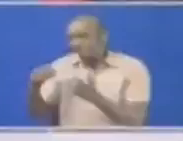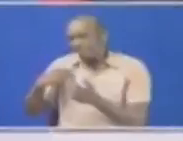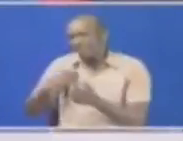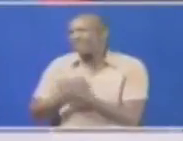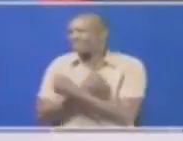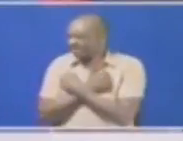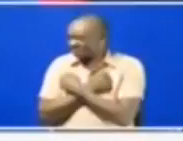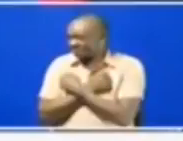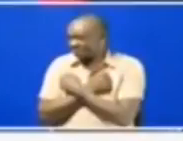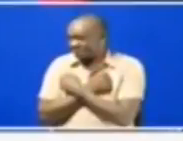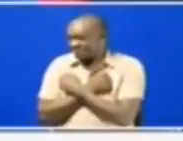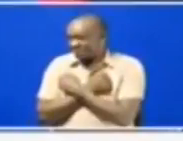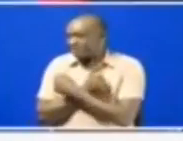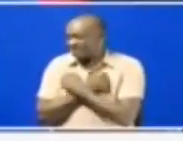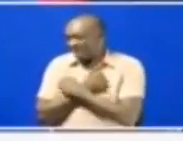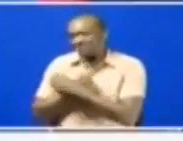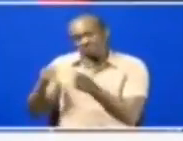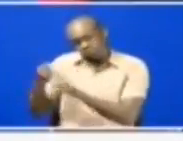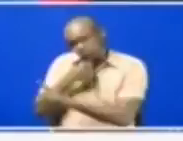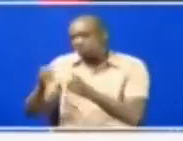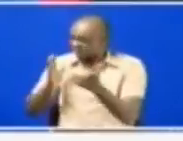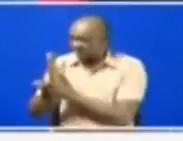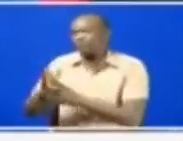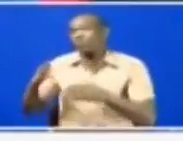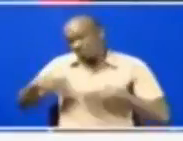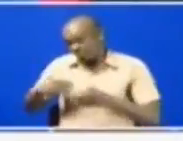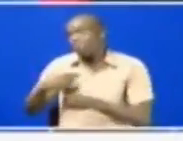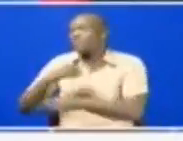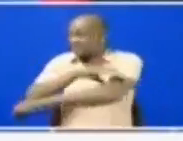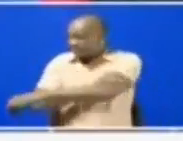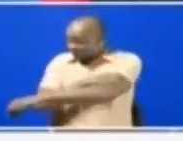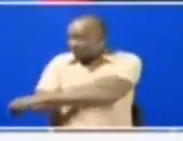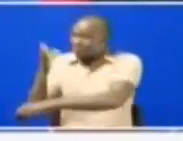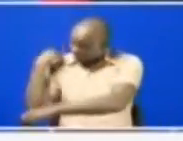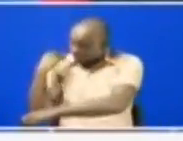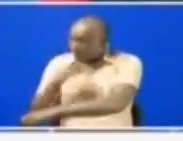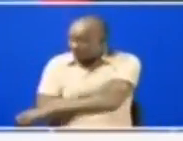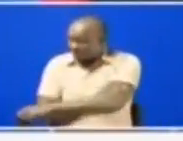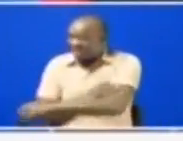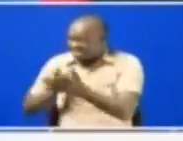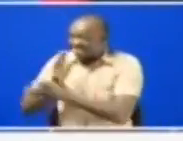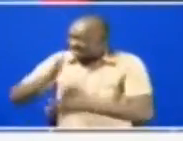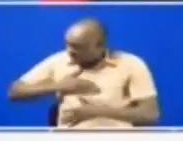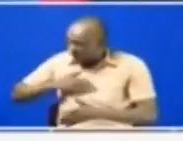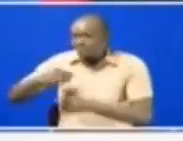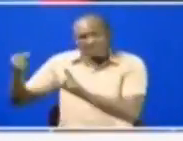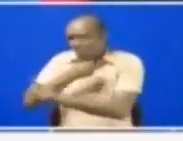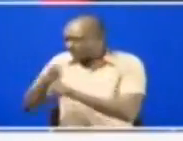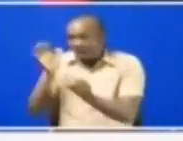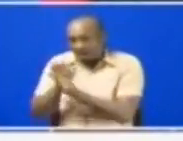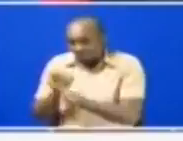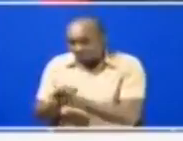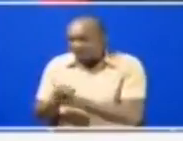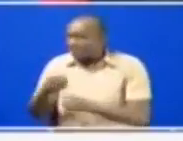napenda kufaitia haki za wachezaji wakati kwanza nilikuwa na hodha. Uh-huh. Nilikuwa napenda kufaitia haki zetu. Naam. Tunapenda si ati